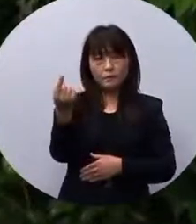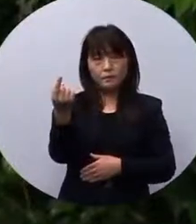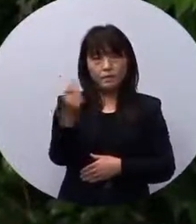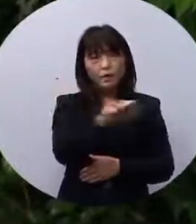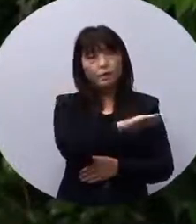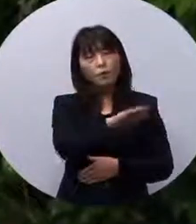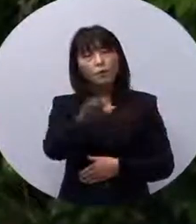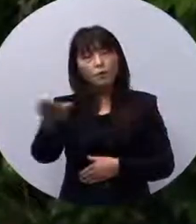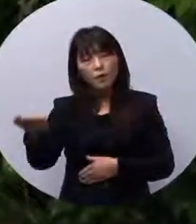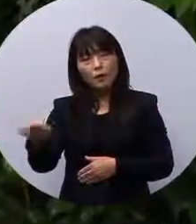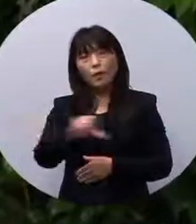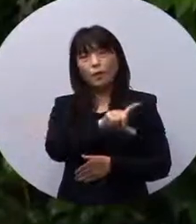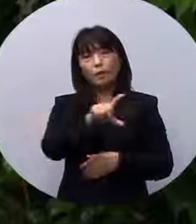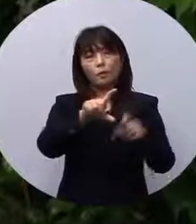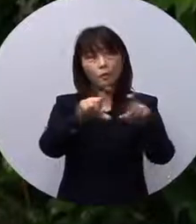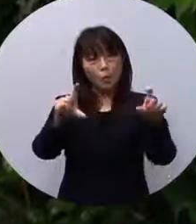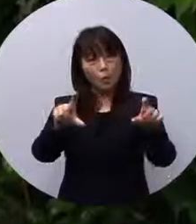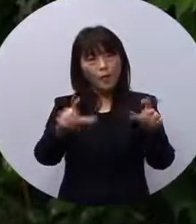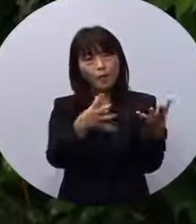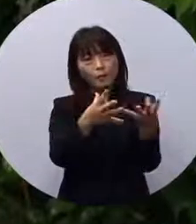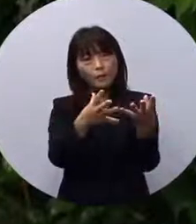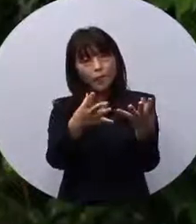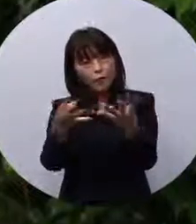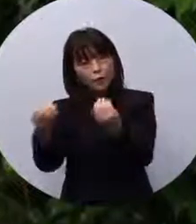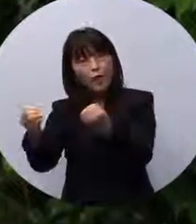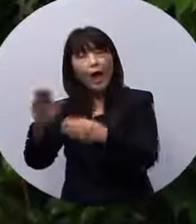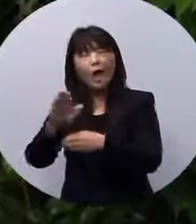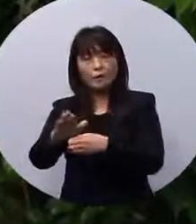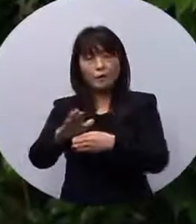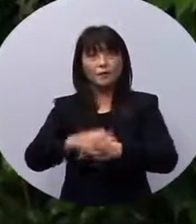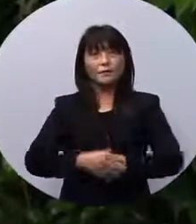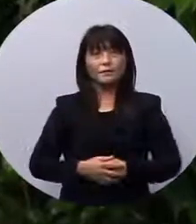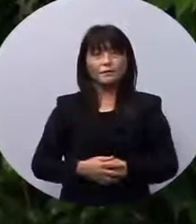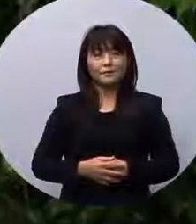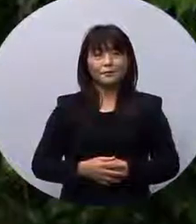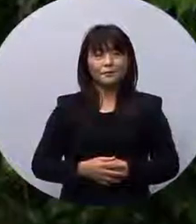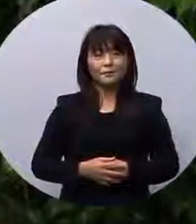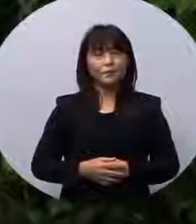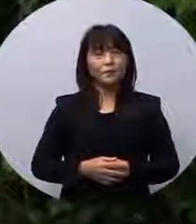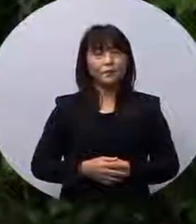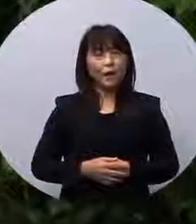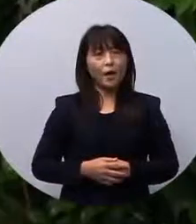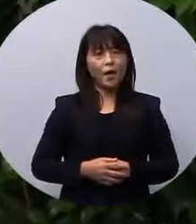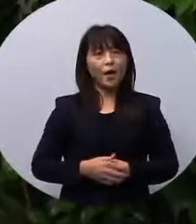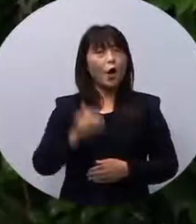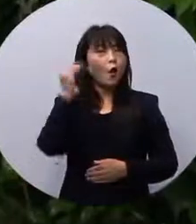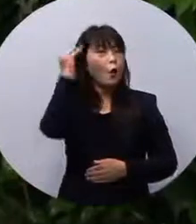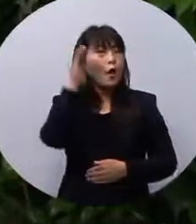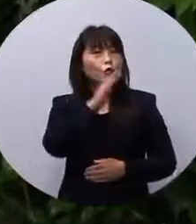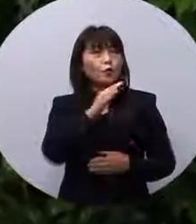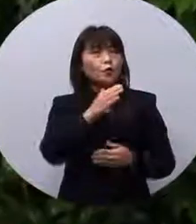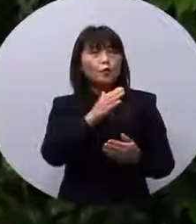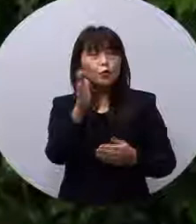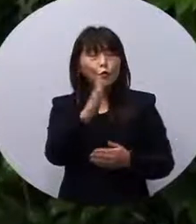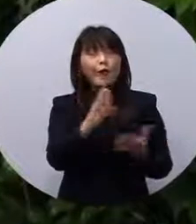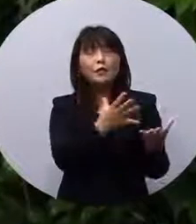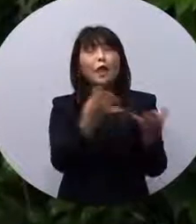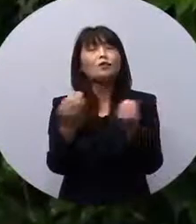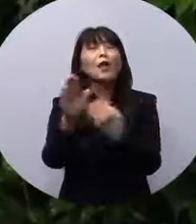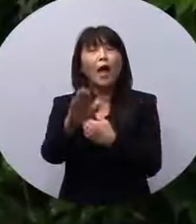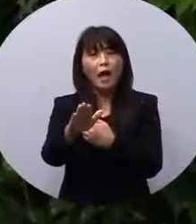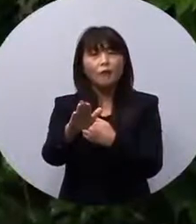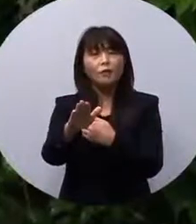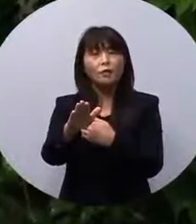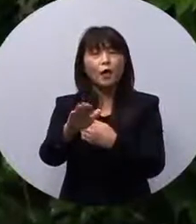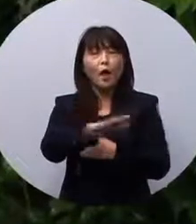も、もちろん、ありますし、たくさんこうありすぎて困るなという部分もあるんですけれども、ただ皆